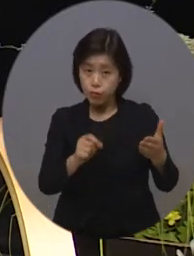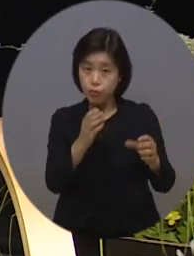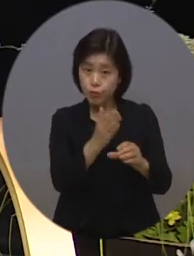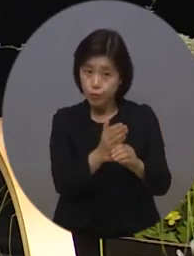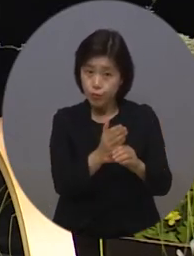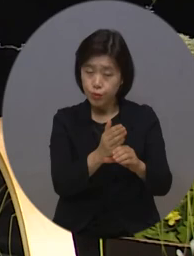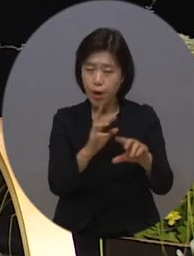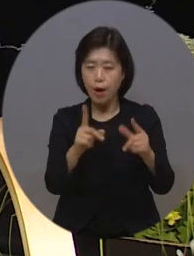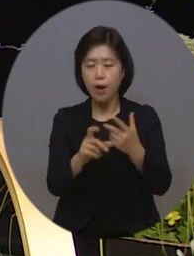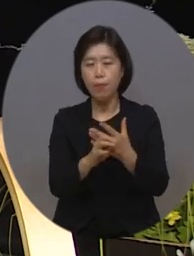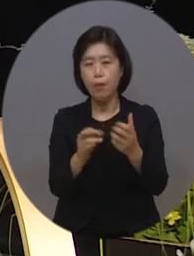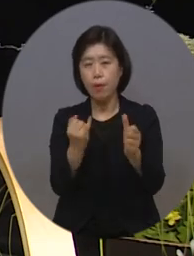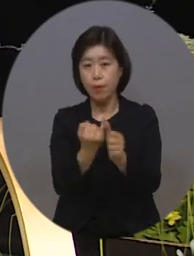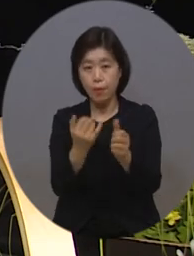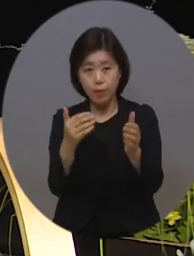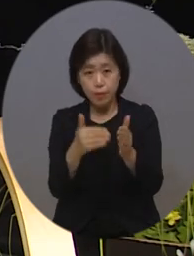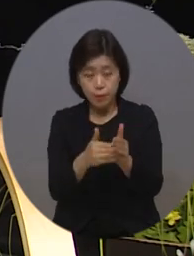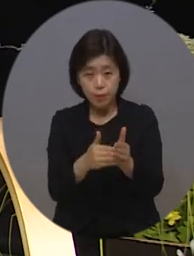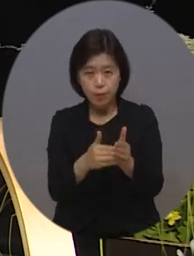했는지,